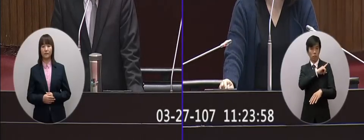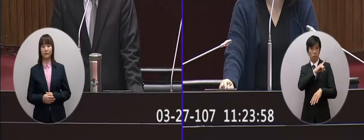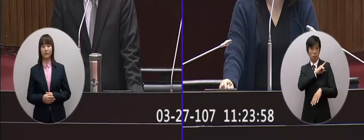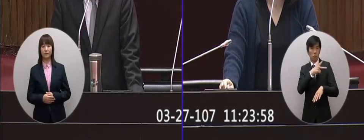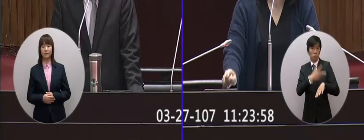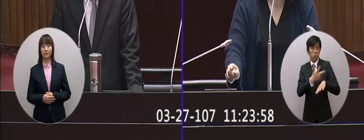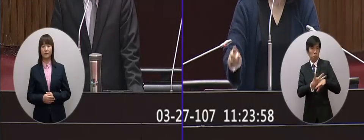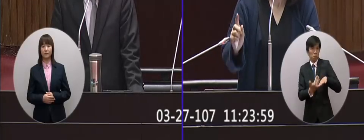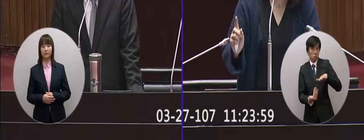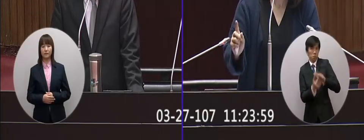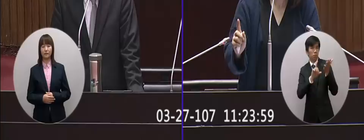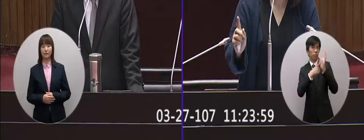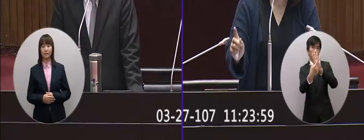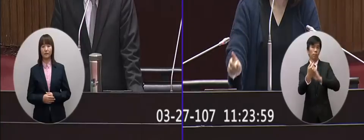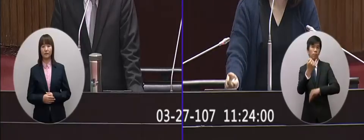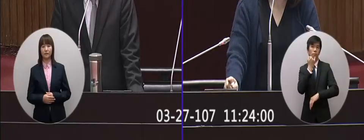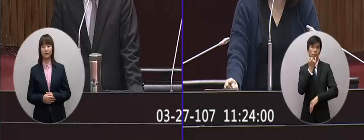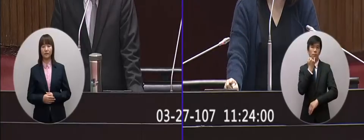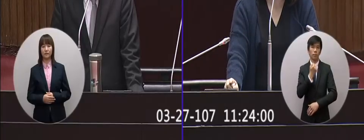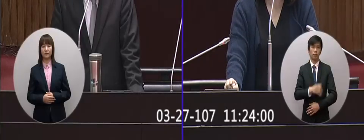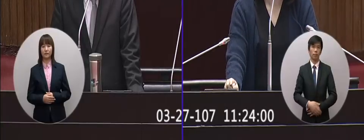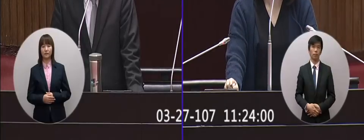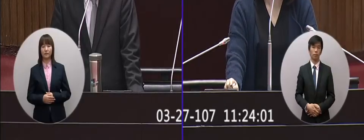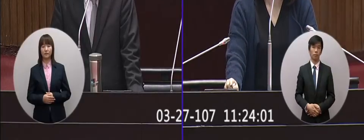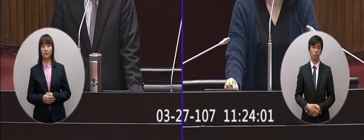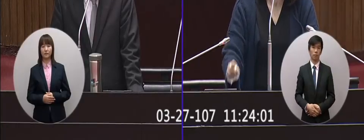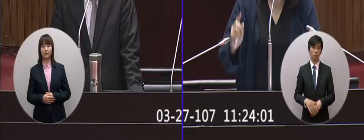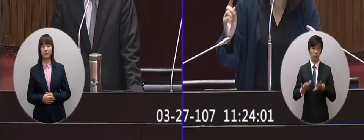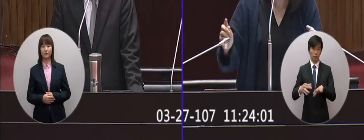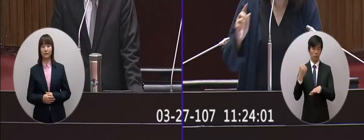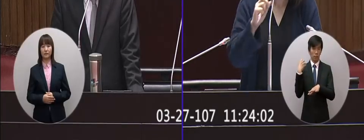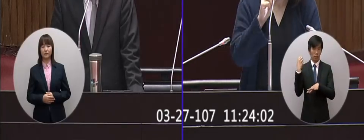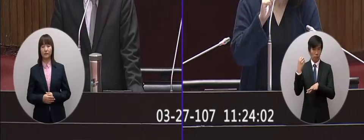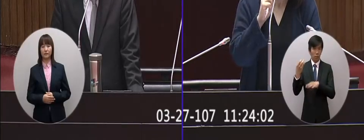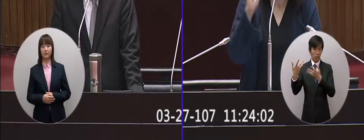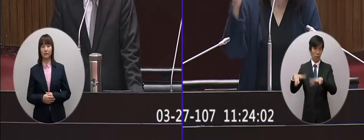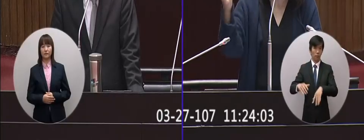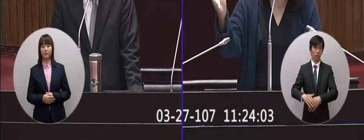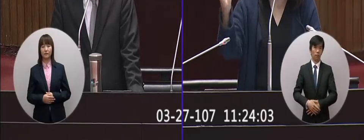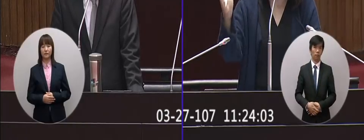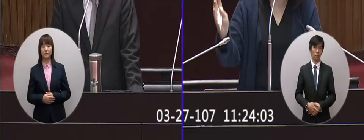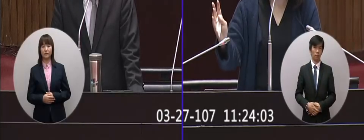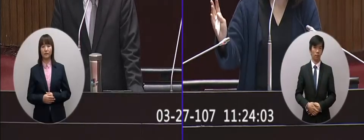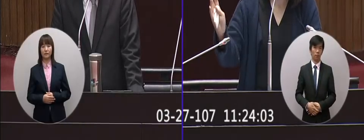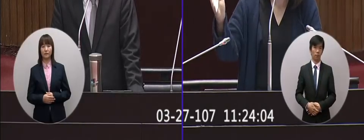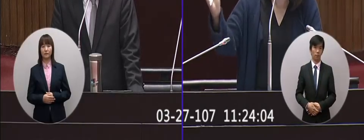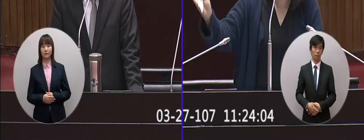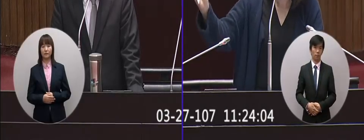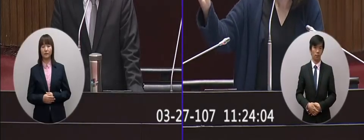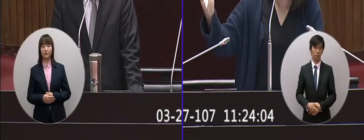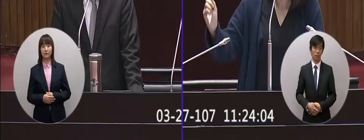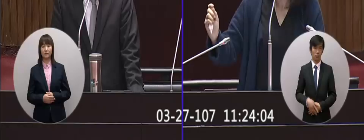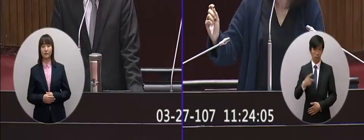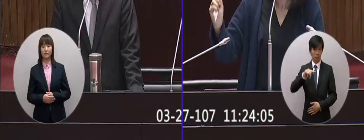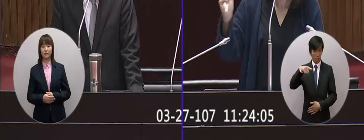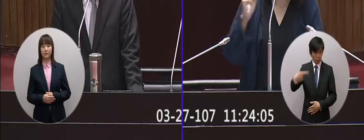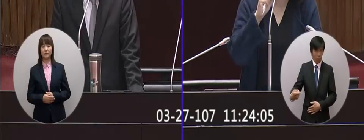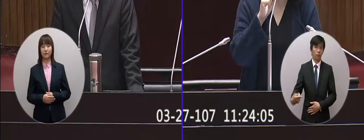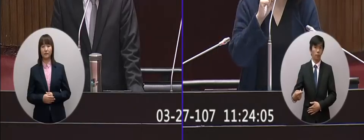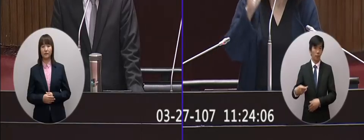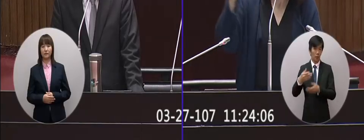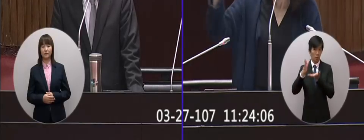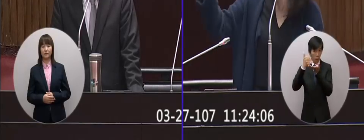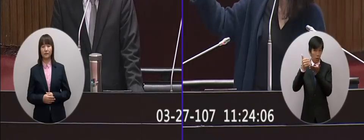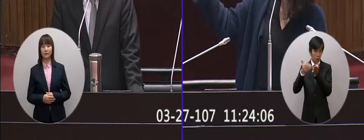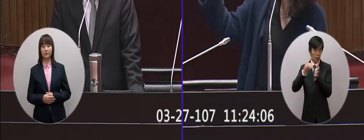的功力。好，现在流行的东西非常多、哦、接下来请院长看一看哦，不只是米其林还